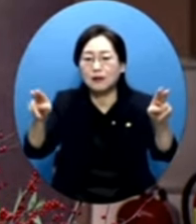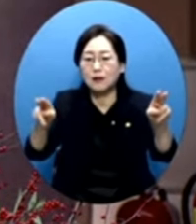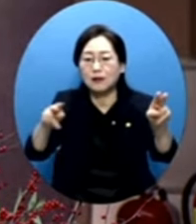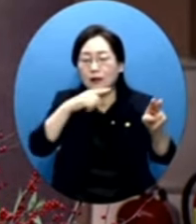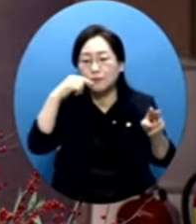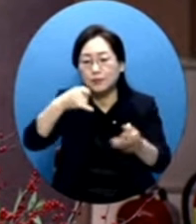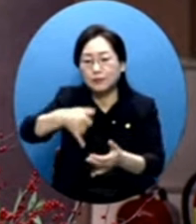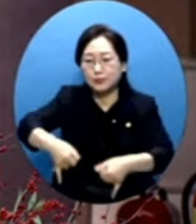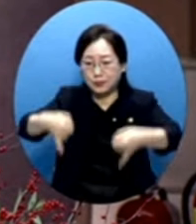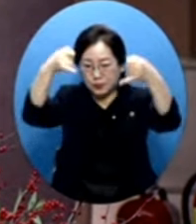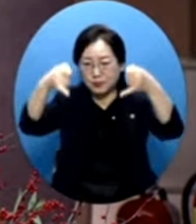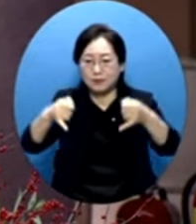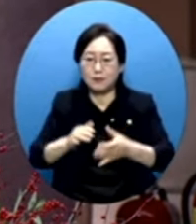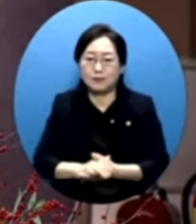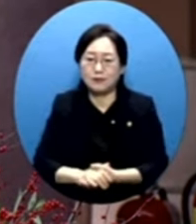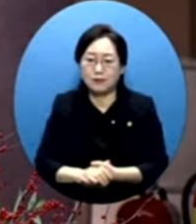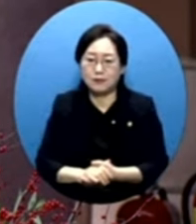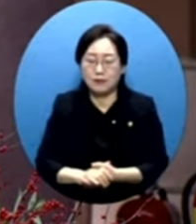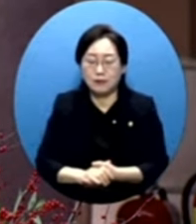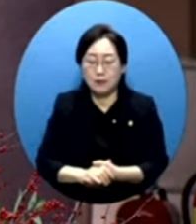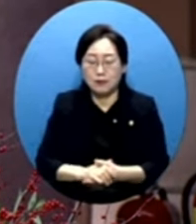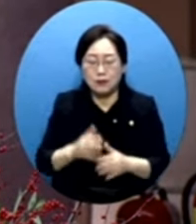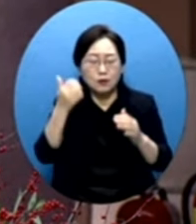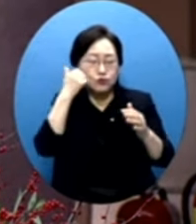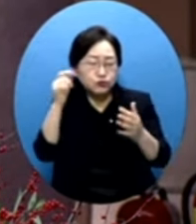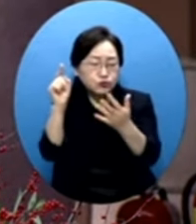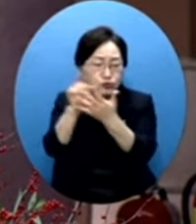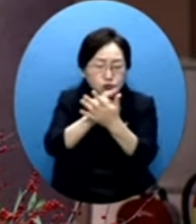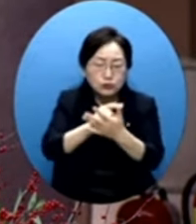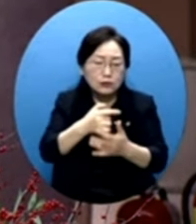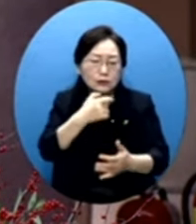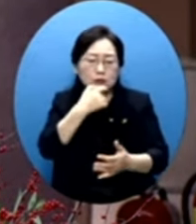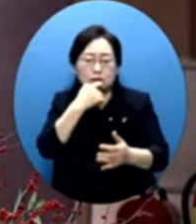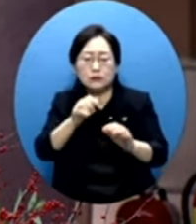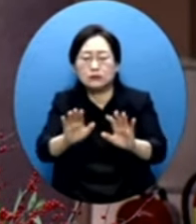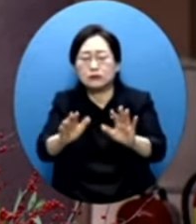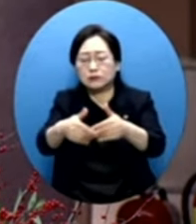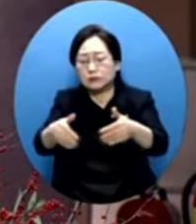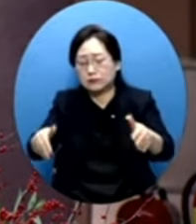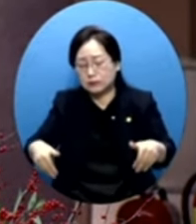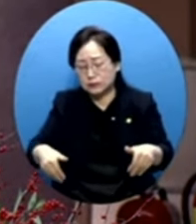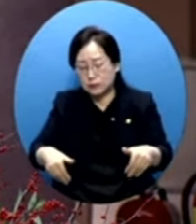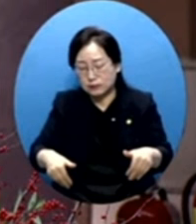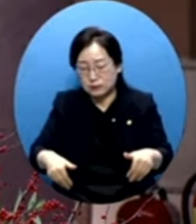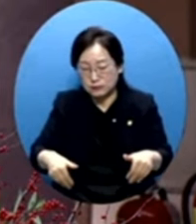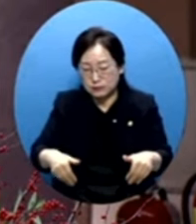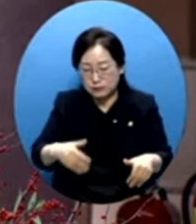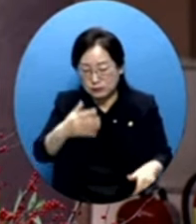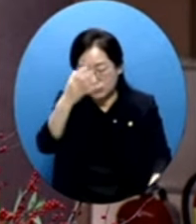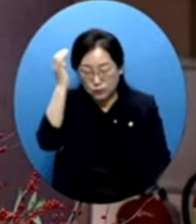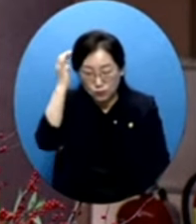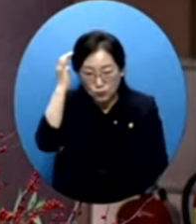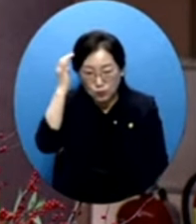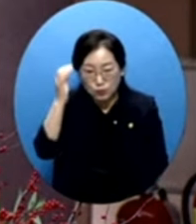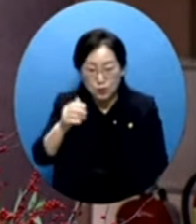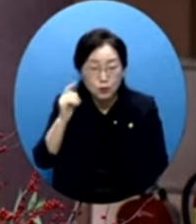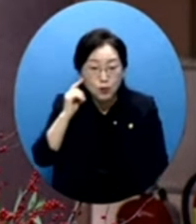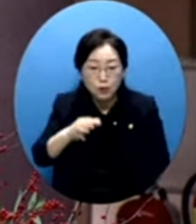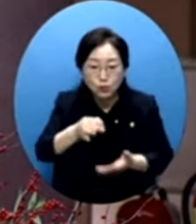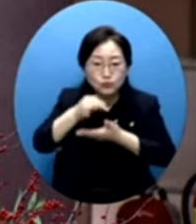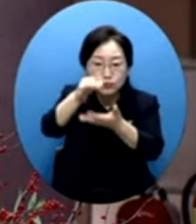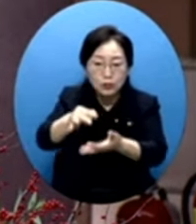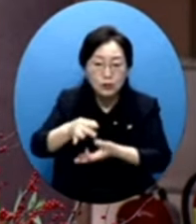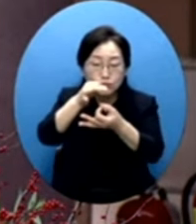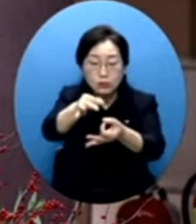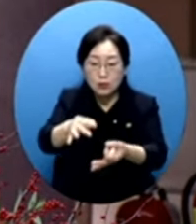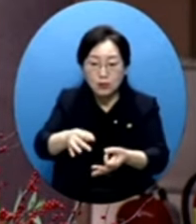당게 됐습니다 공항장애가 올 정도로 정말 자기가 온 재산을 투사해서 그곳에 양계장을 세우려고 준비했는데